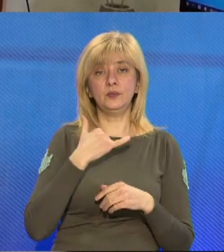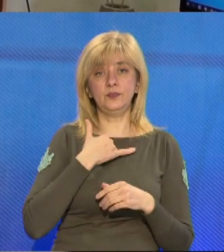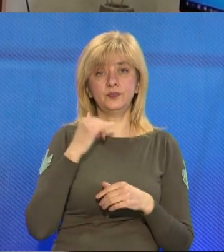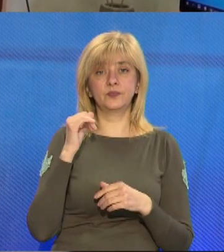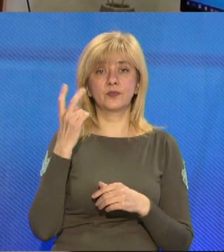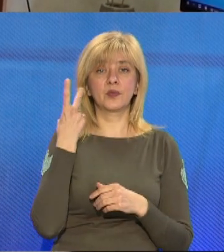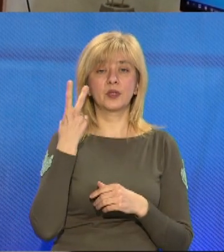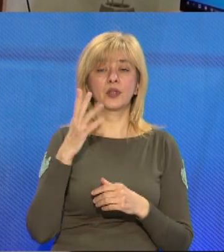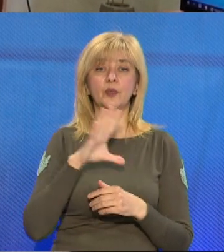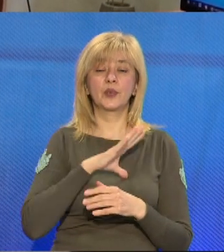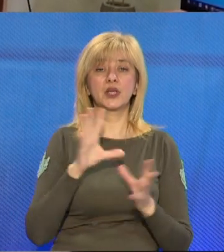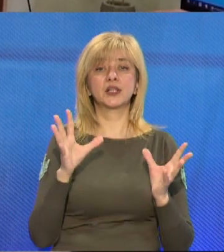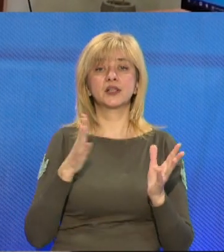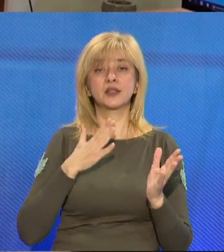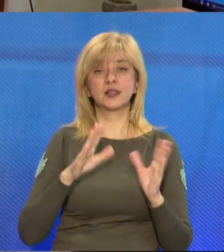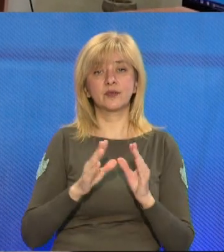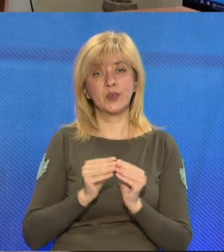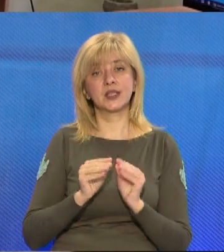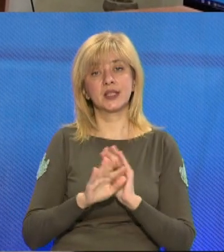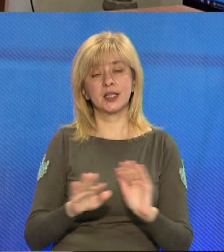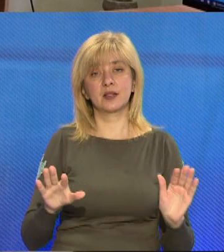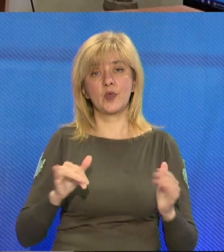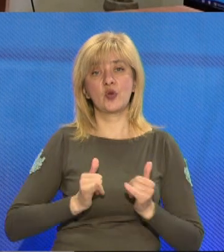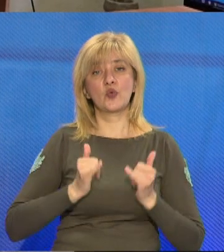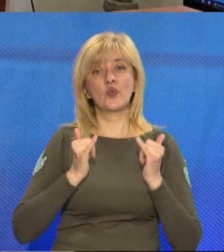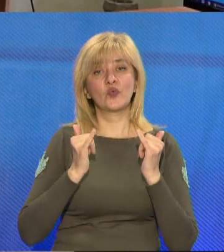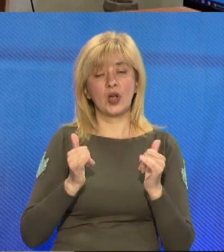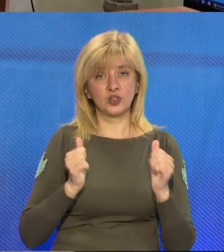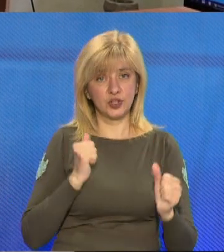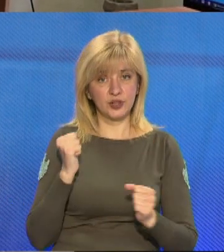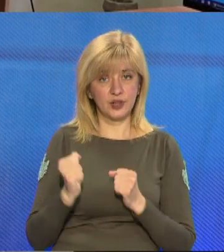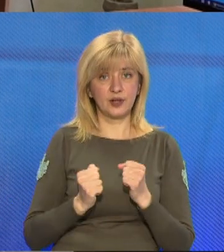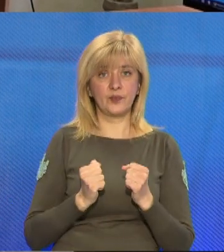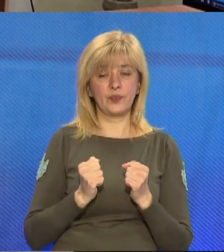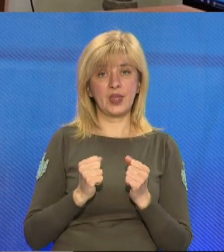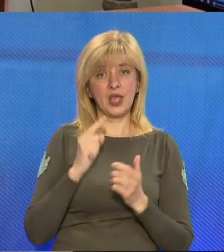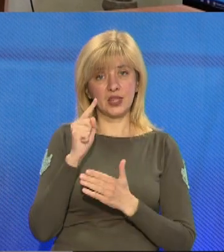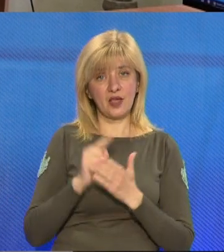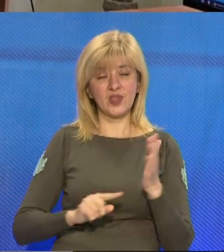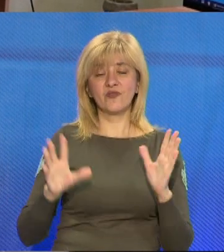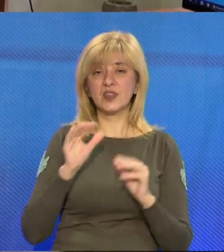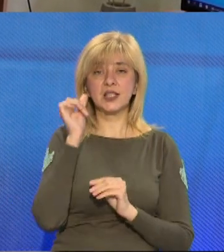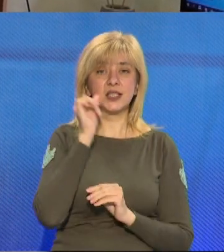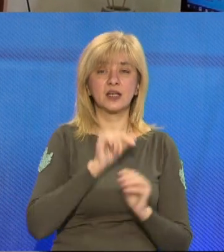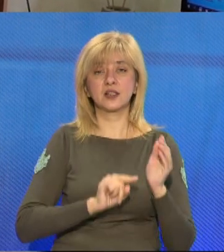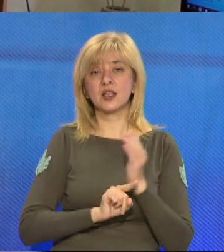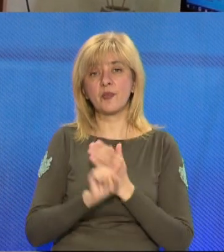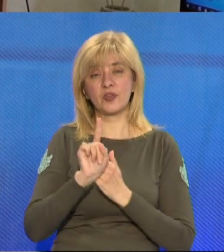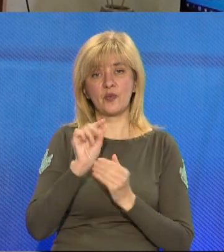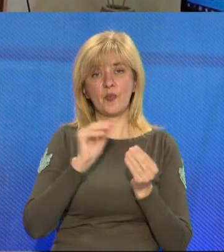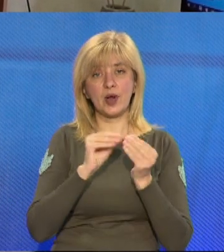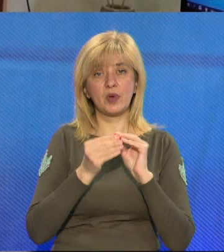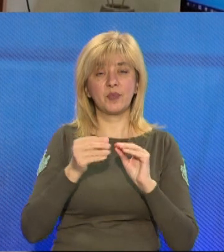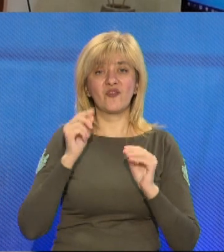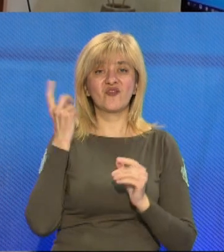было с моими детьми, взаимоуважение, доверие. С самого начала все секретики, какие-то проблемы, мы все